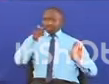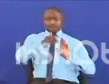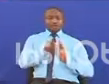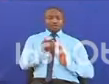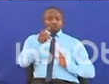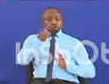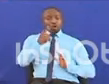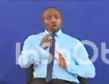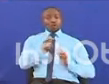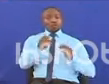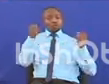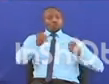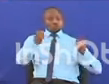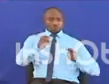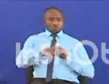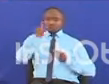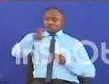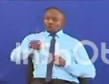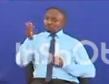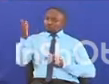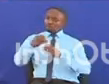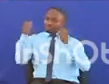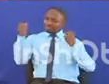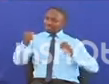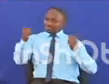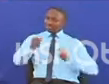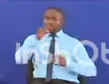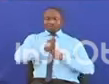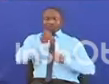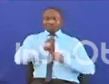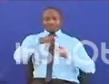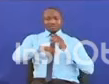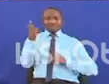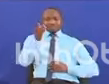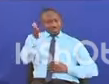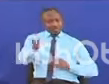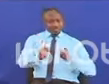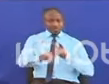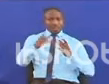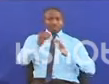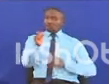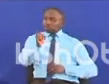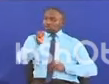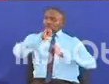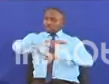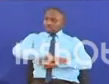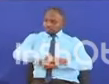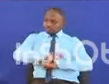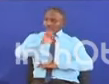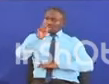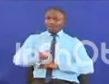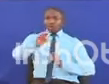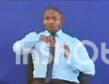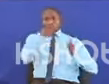tuonje uchungu huu ambao wanakumbana nao Watanzania wenzetu waliolitumikia taifa hili, pamoja na wazee wastaafu waliostaafu ambao